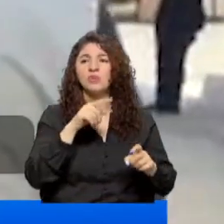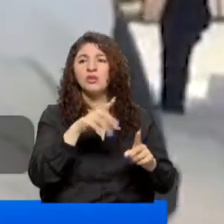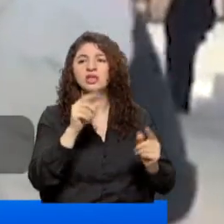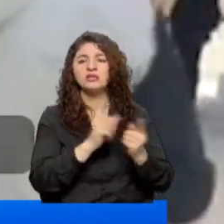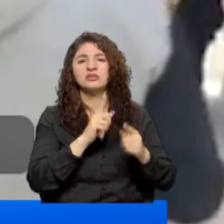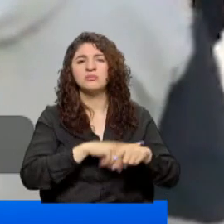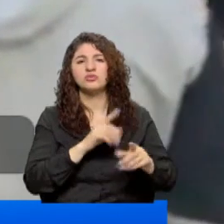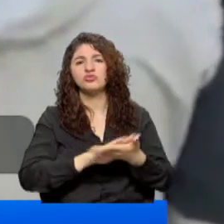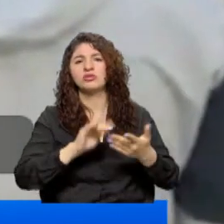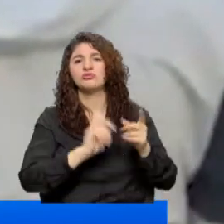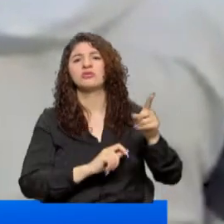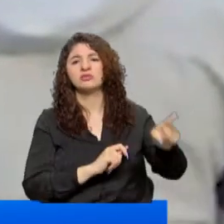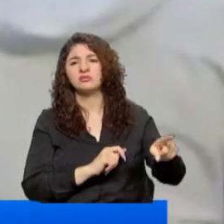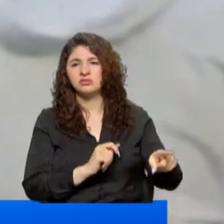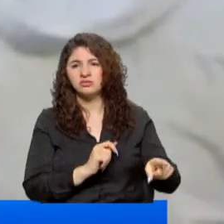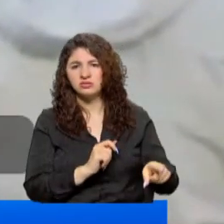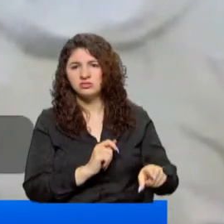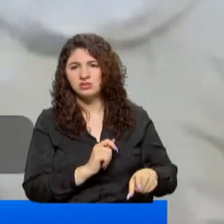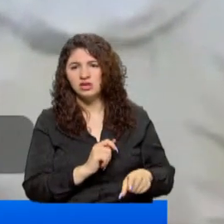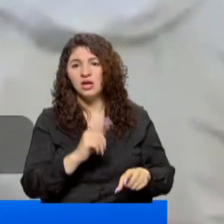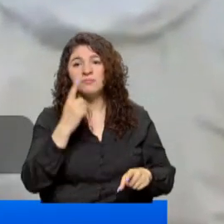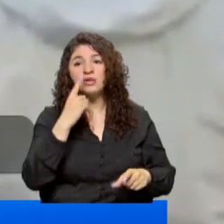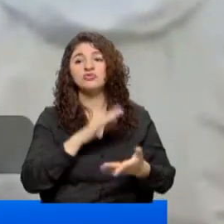onlara kısa zamanda artacaktır bu